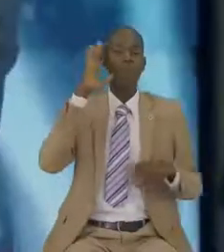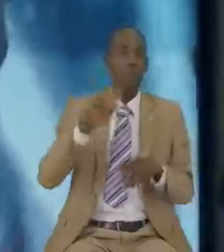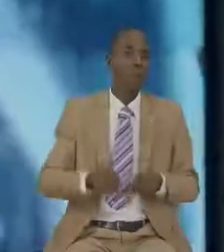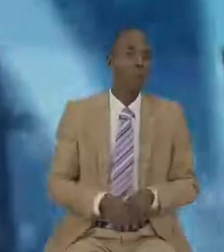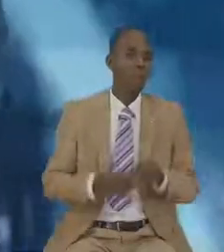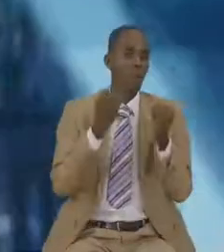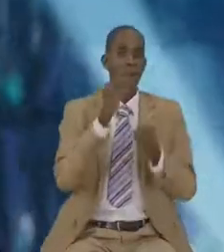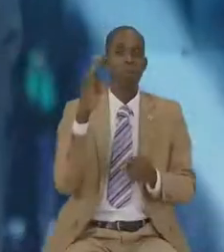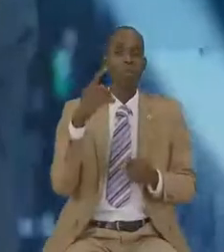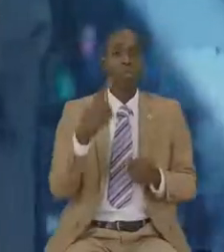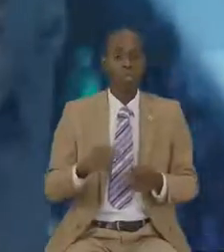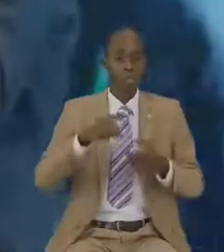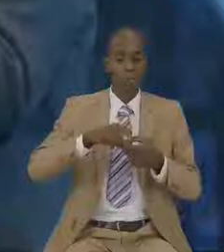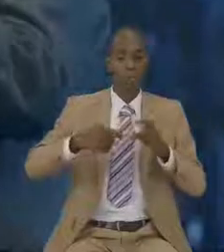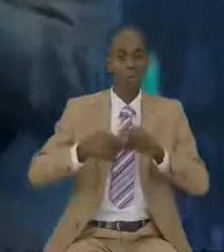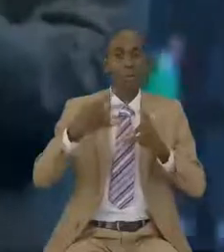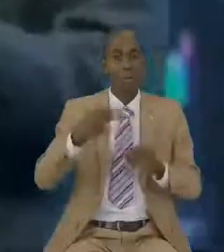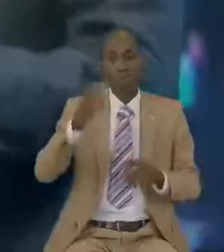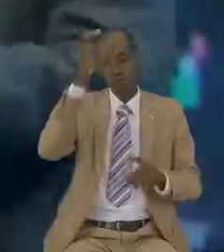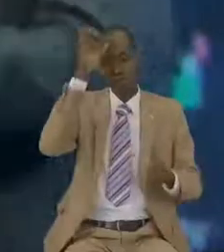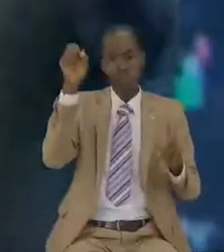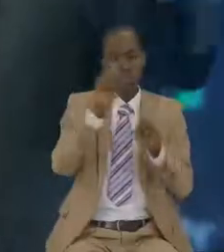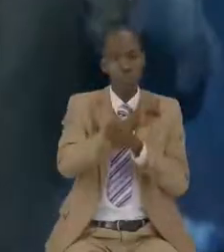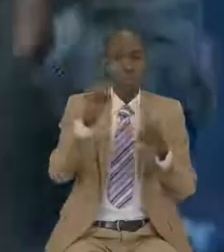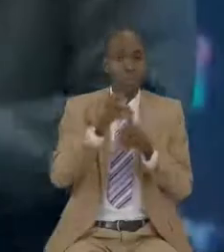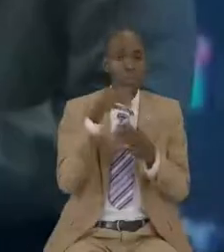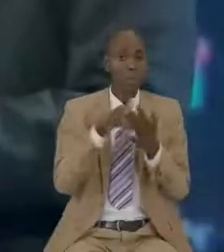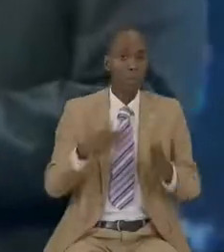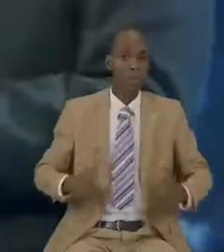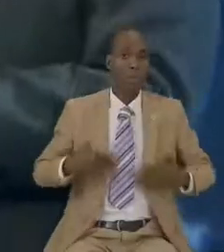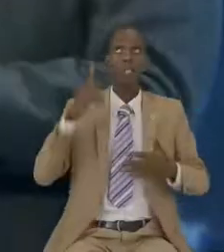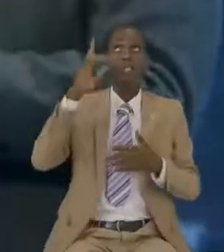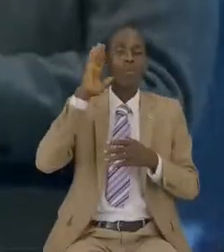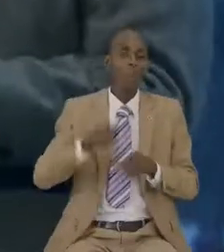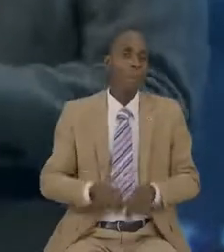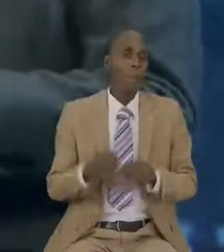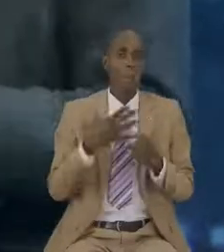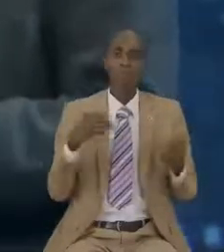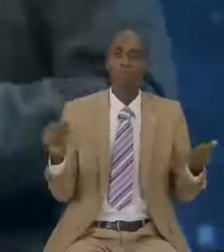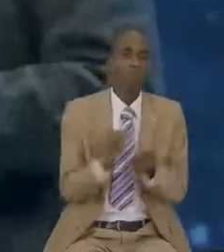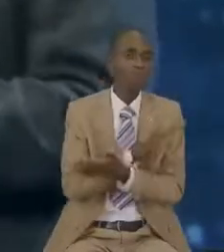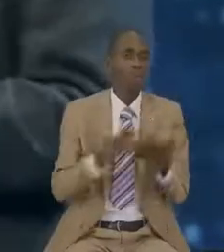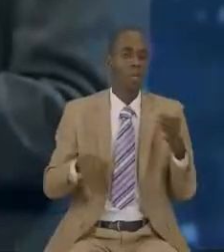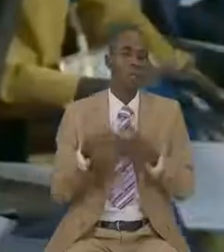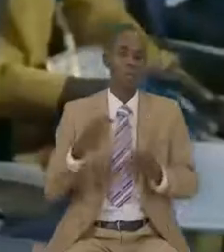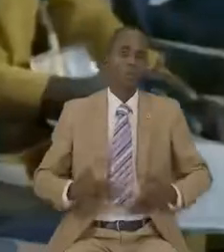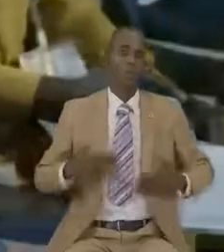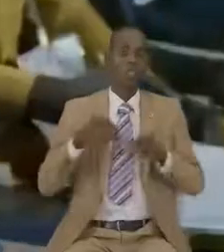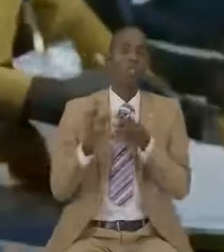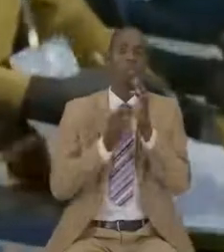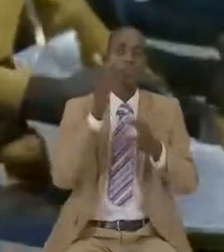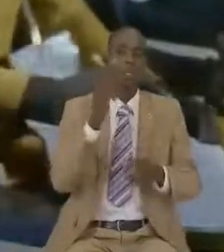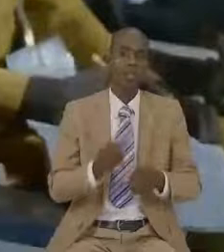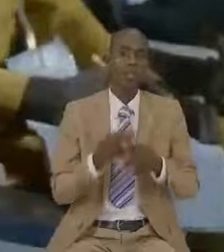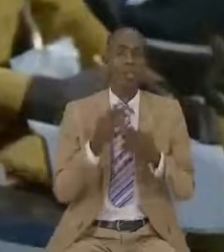chaînes de l'affliction satanique, il va les briser et les détruire de ta vie au nom de Jésus.